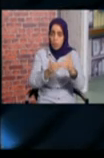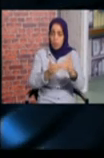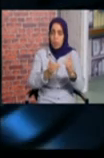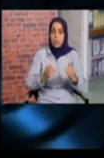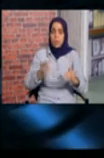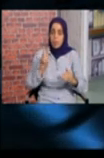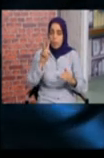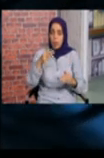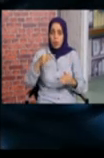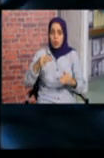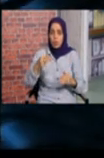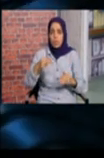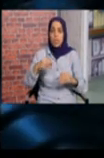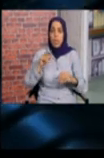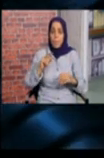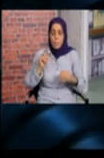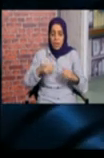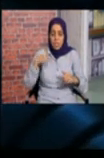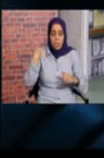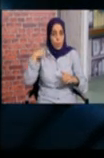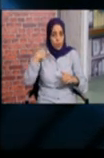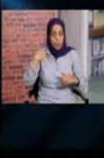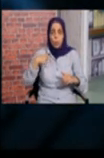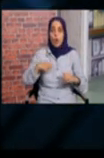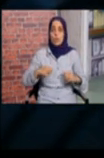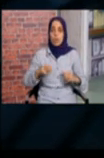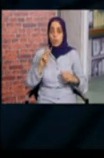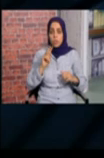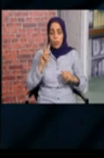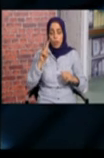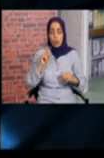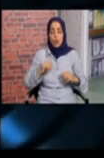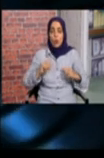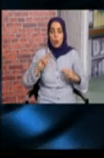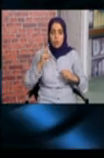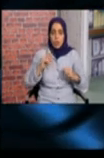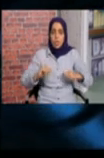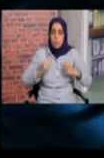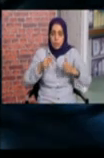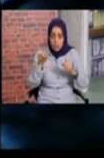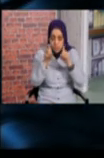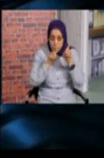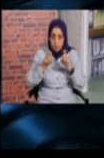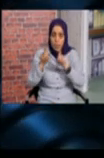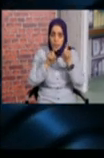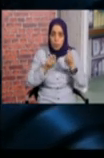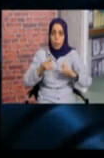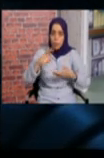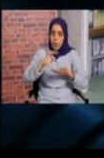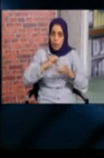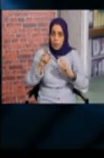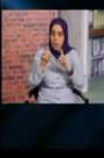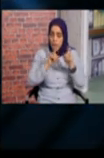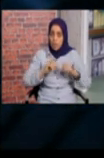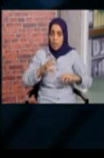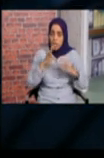دلوقتي 27 مركز في 17 محافظه، او ان احنا بنجاوب على استفسارات الاسر اللي احنا بنسميها المشوره. في